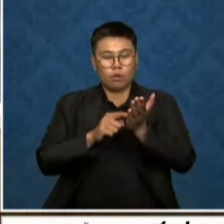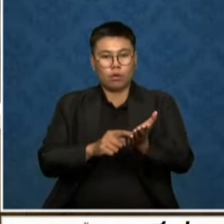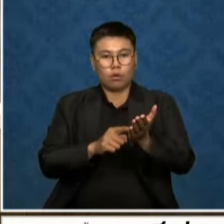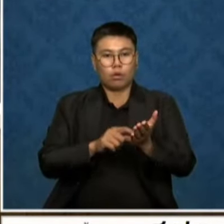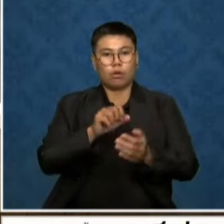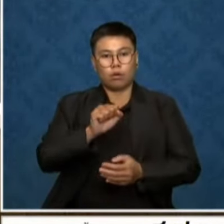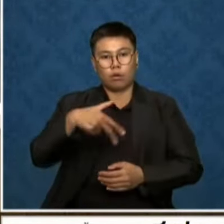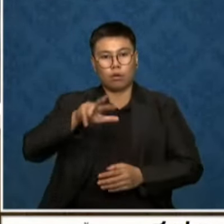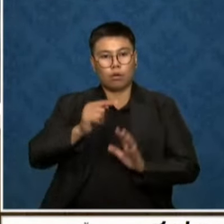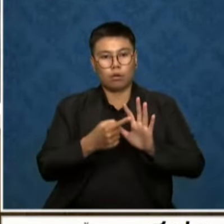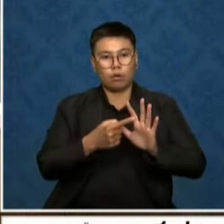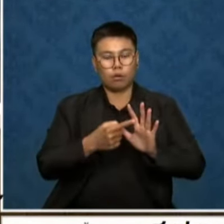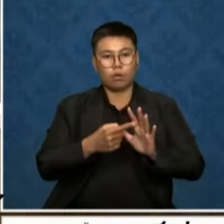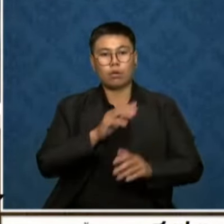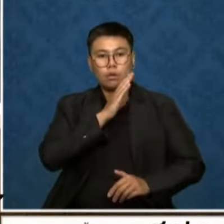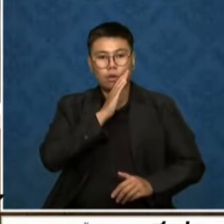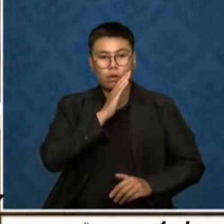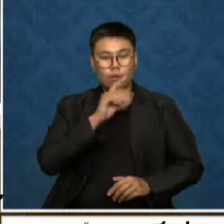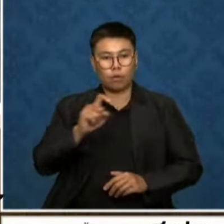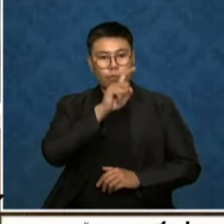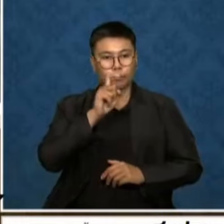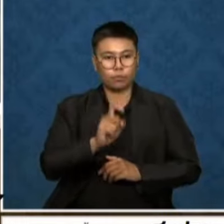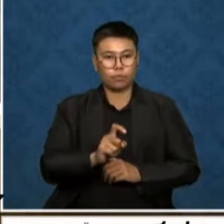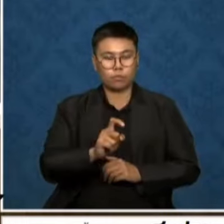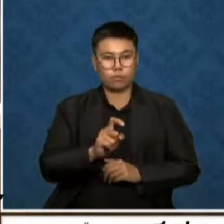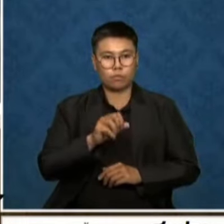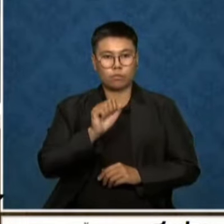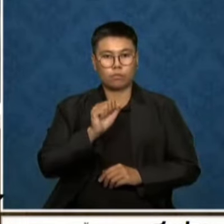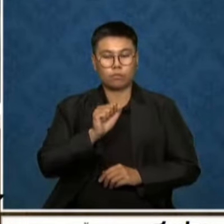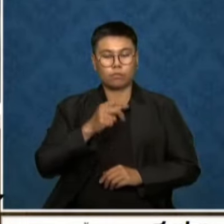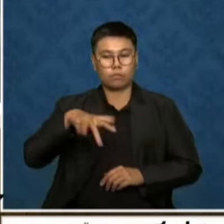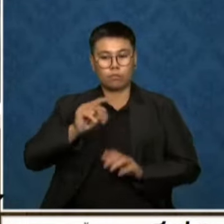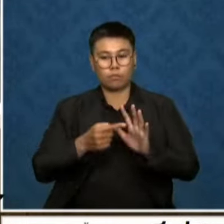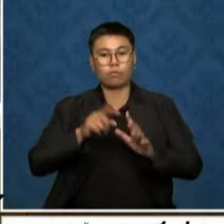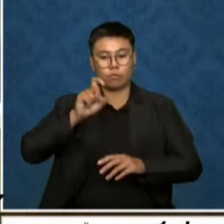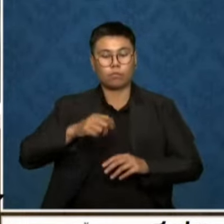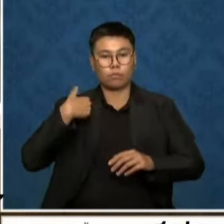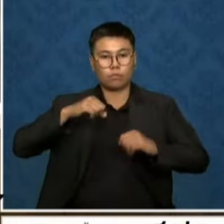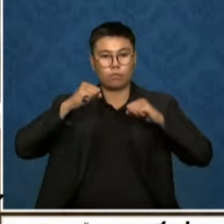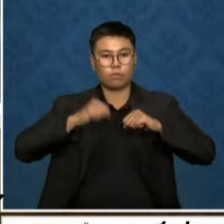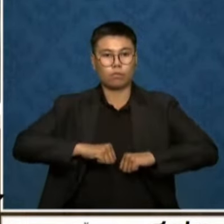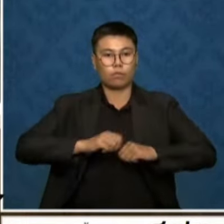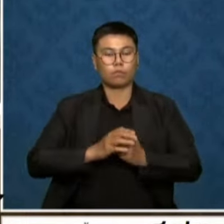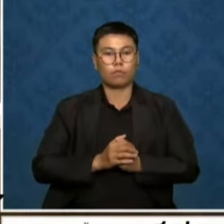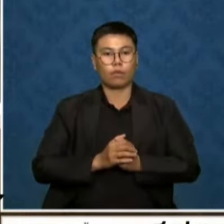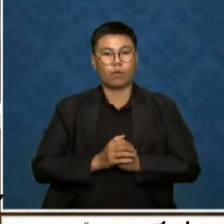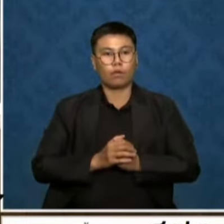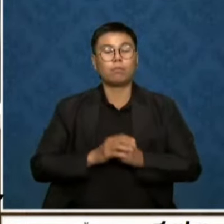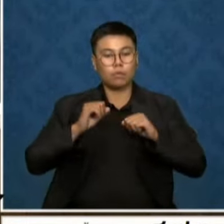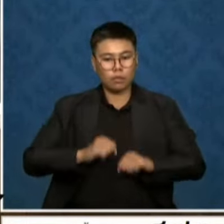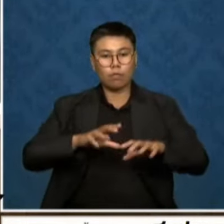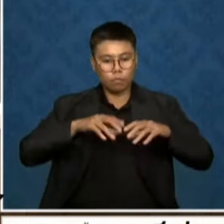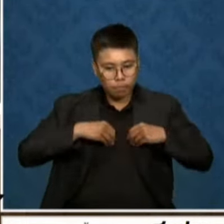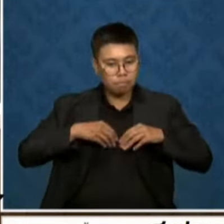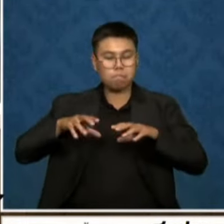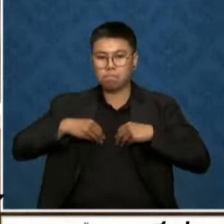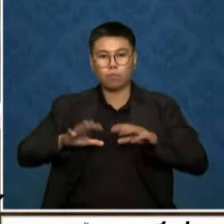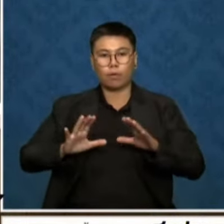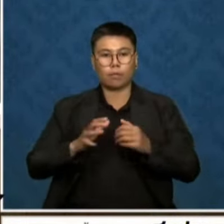าถ้ามีข้อสังเกตสภาต้องมีมติครับนั่นก็คือต้องลงมติต้องมีมติว่าเห็นด้วยหรือ